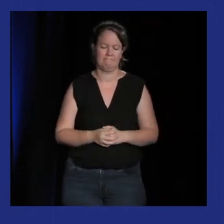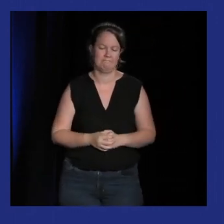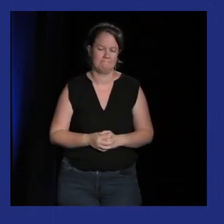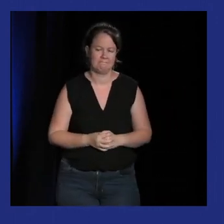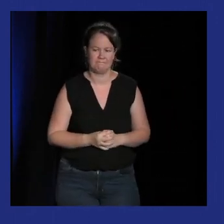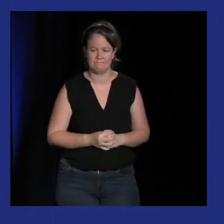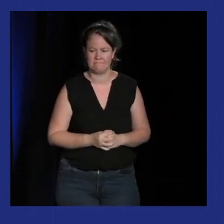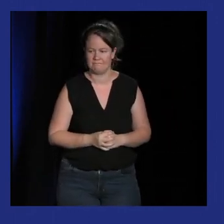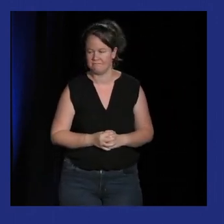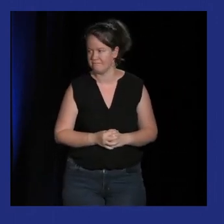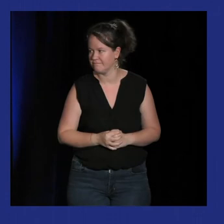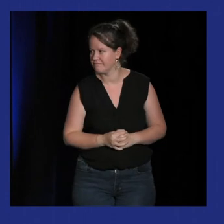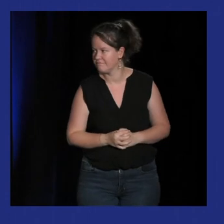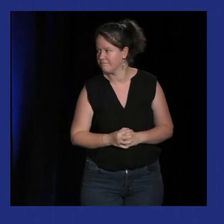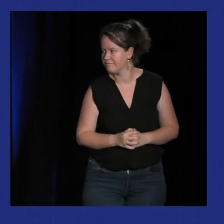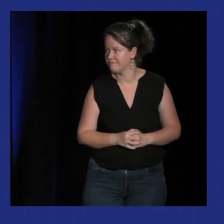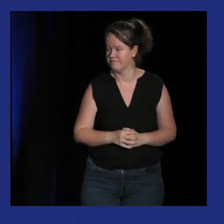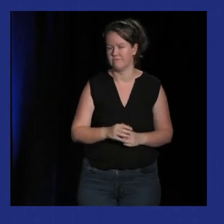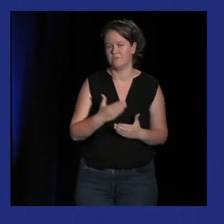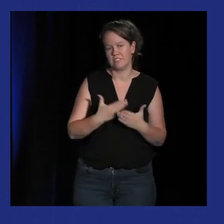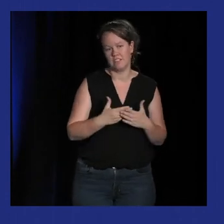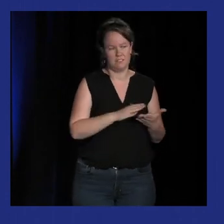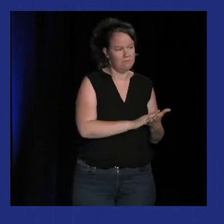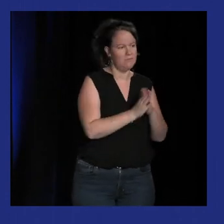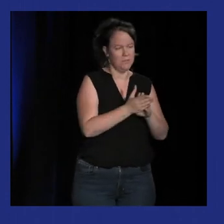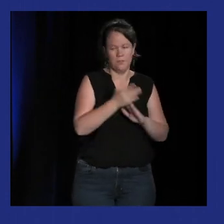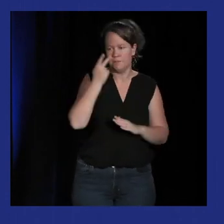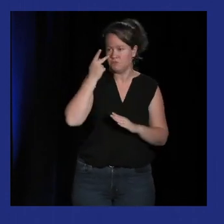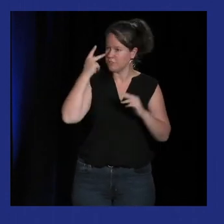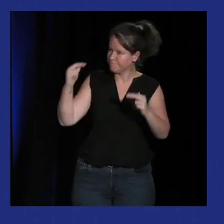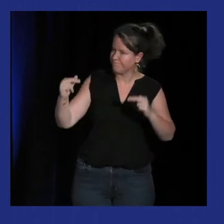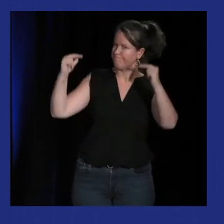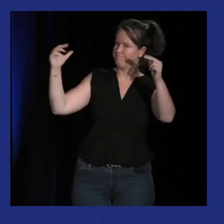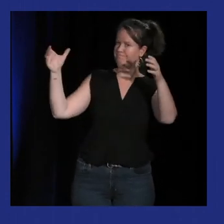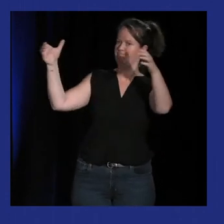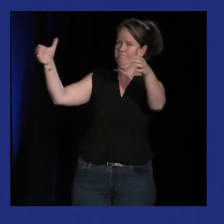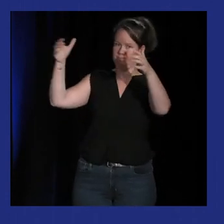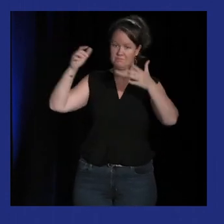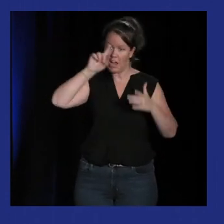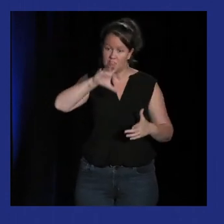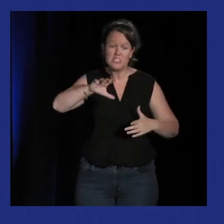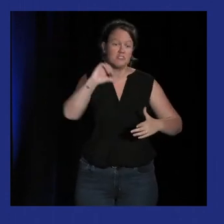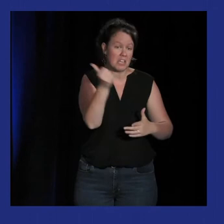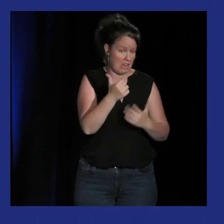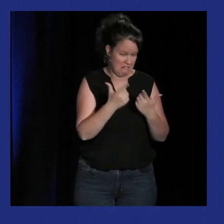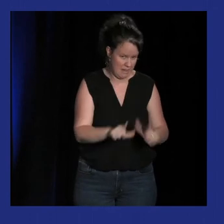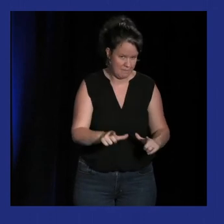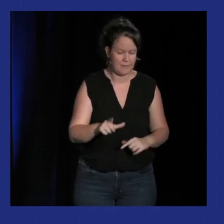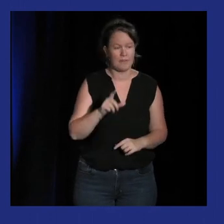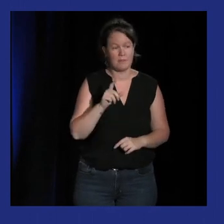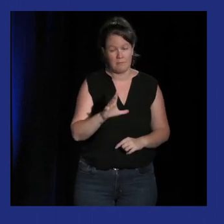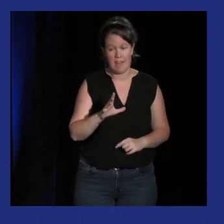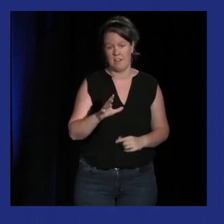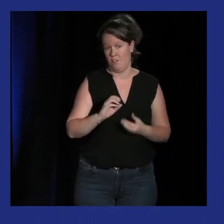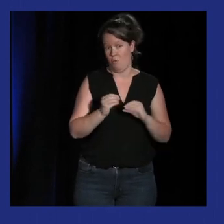ça c'est le côté l'adoublissement etc on en pense qu'on veut la réalité on s'y est confronté avec